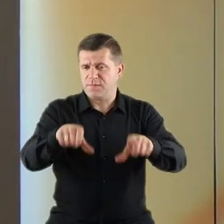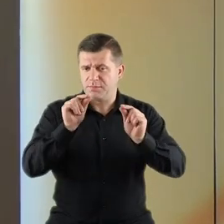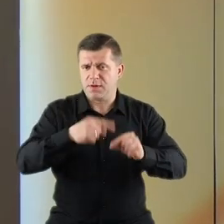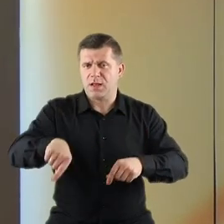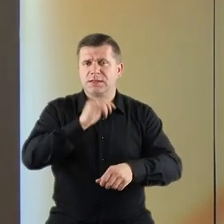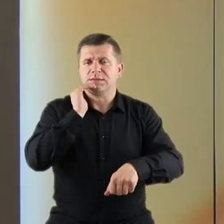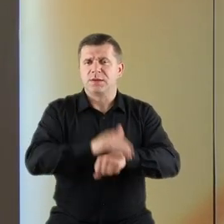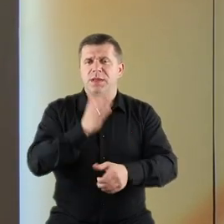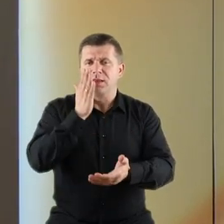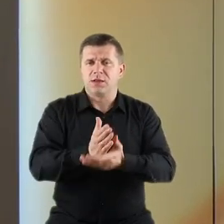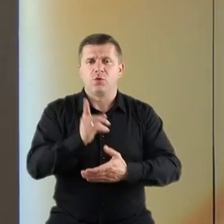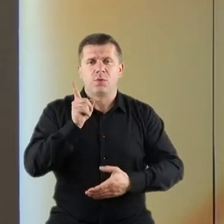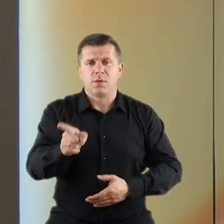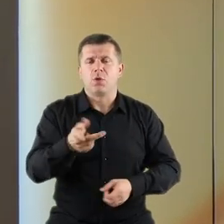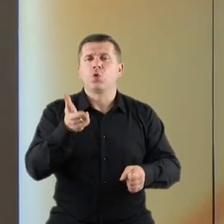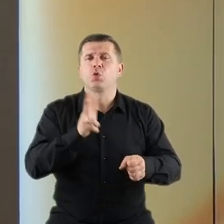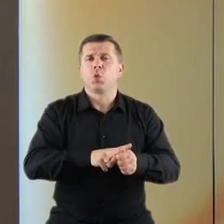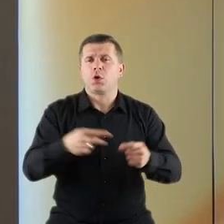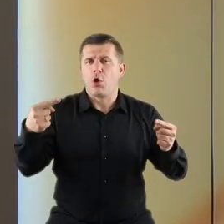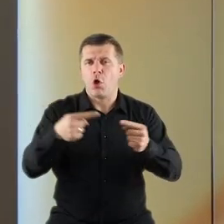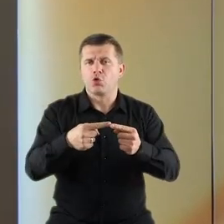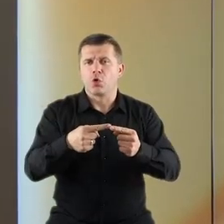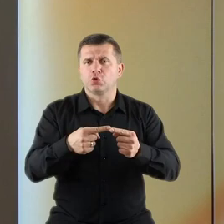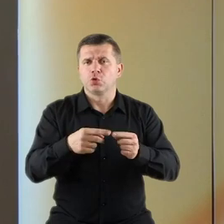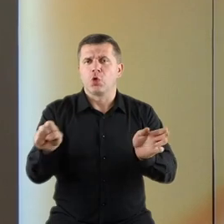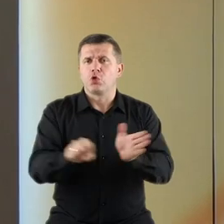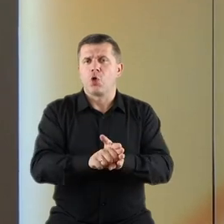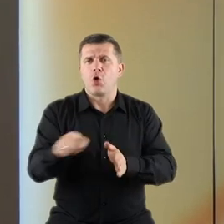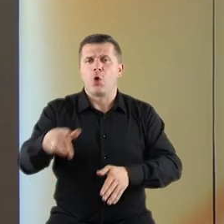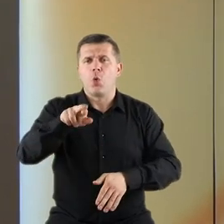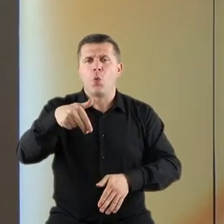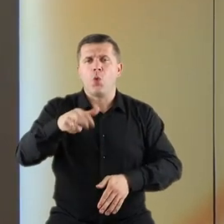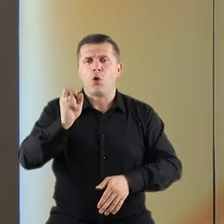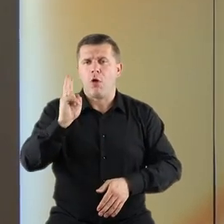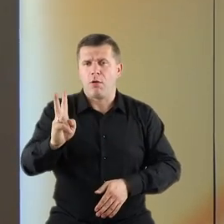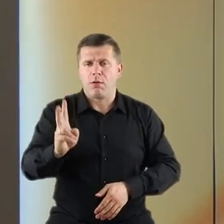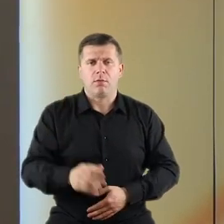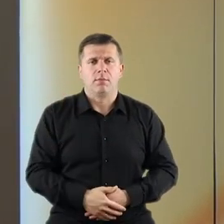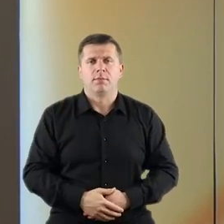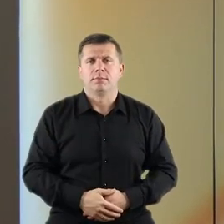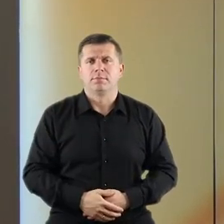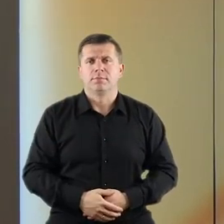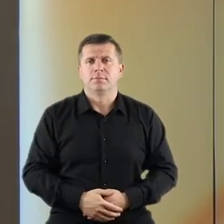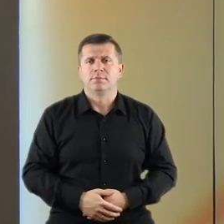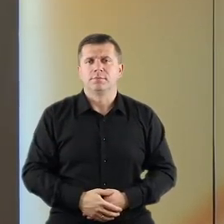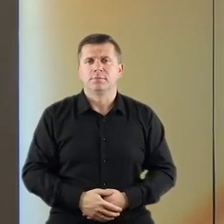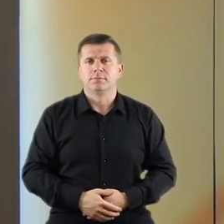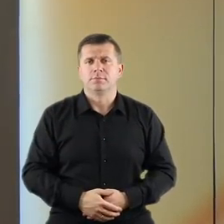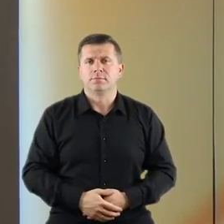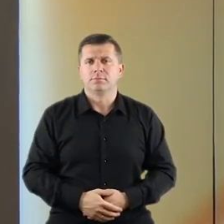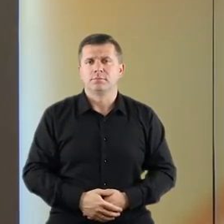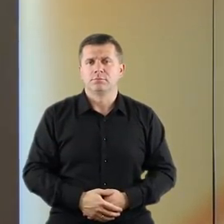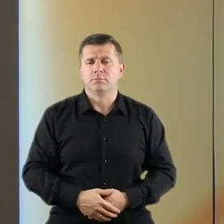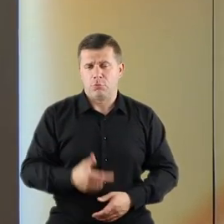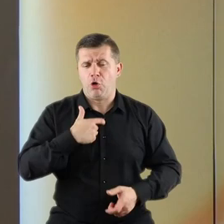tylko te które odnoszą się do uroków i No oczywiście